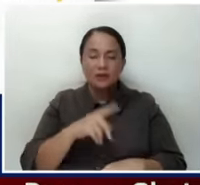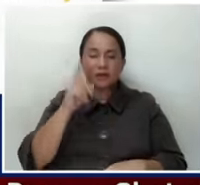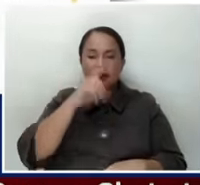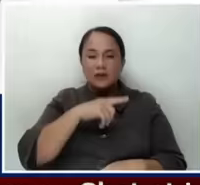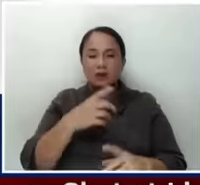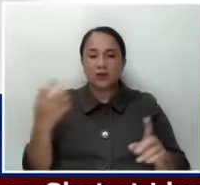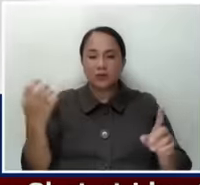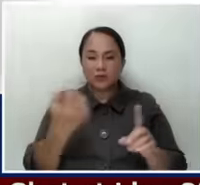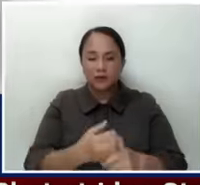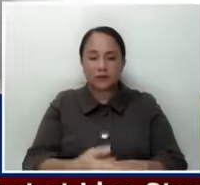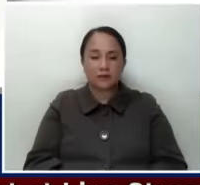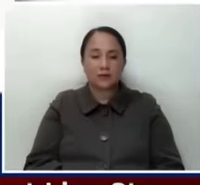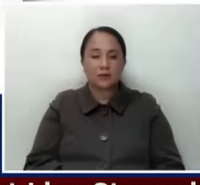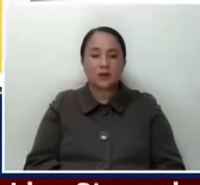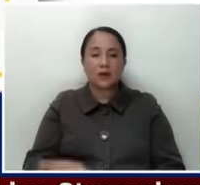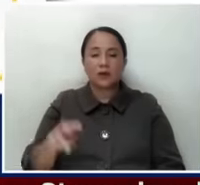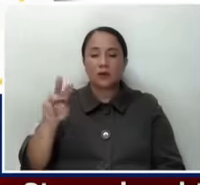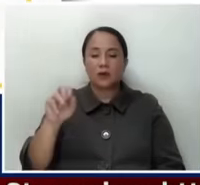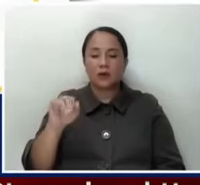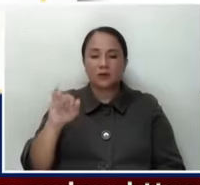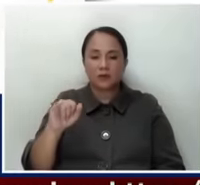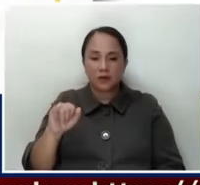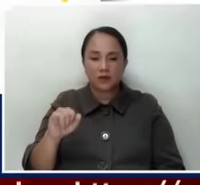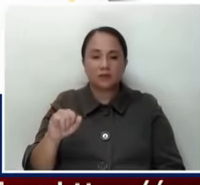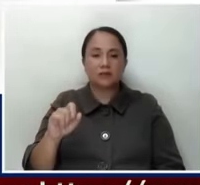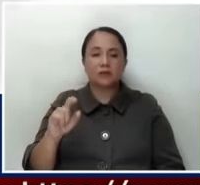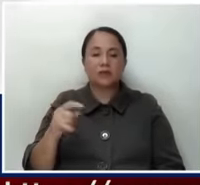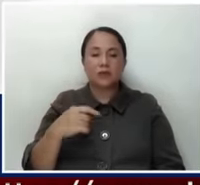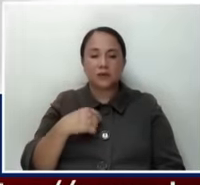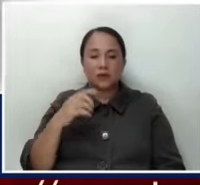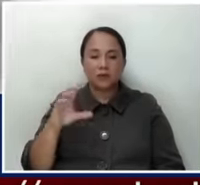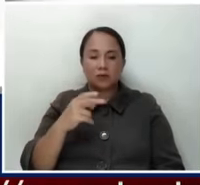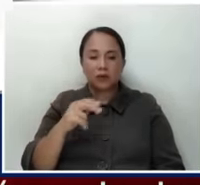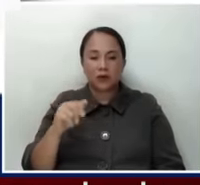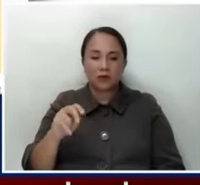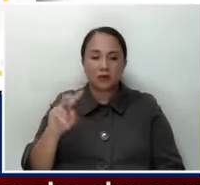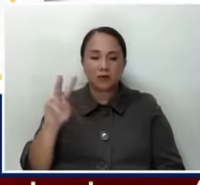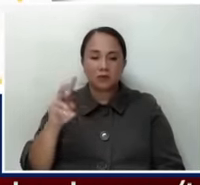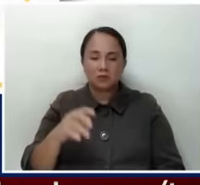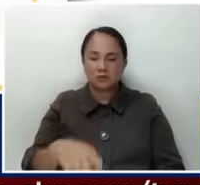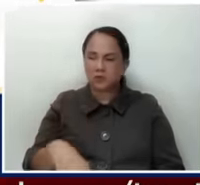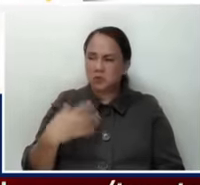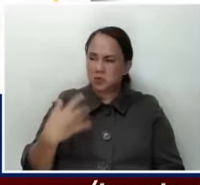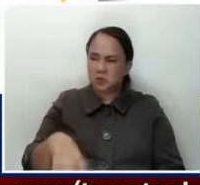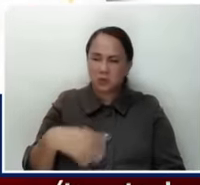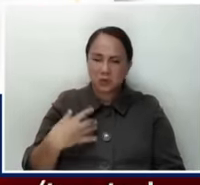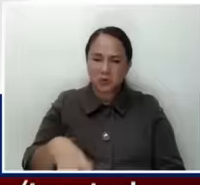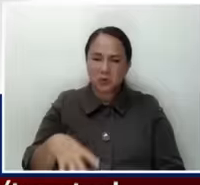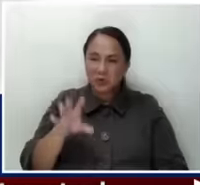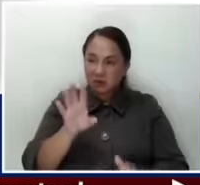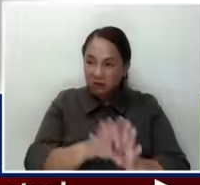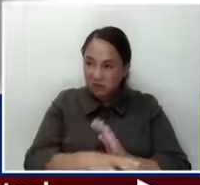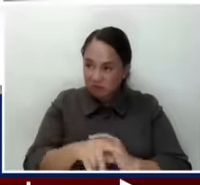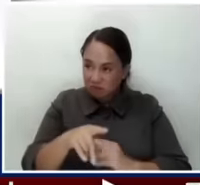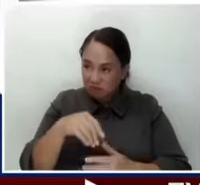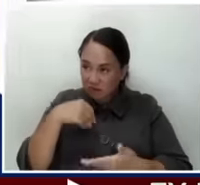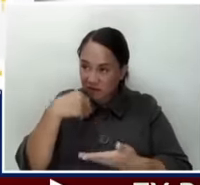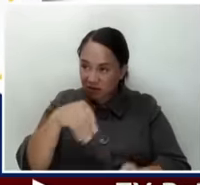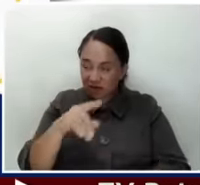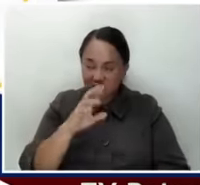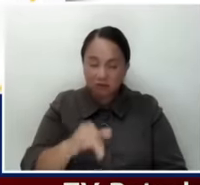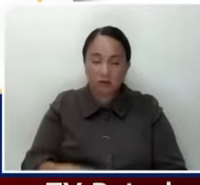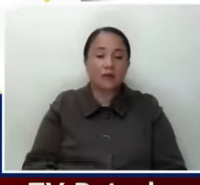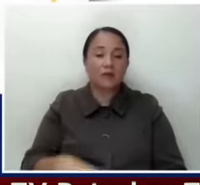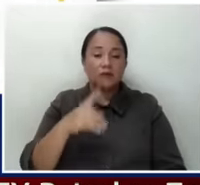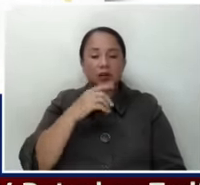accommodation, Wi-Fi sa mga terminal na pwedeng mahack, too good to be true na murang packages, Peking travel